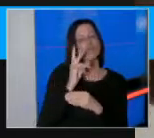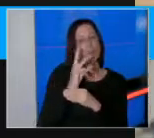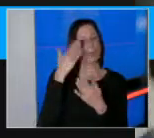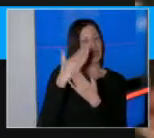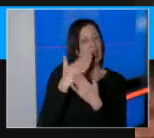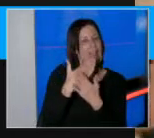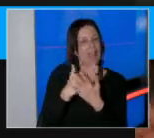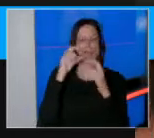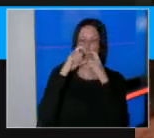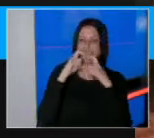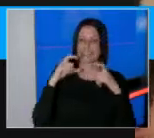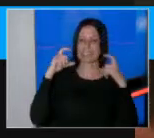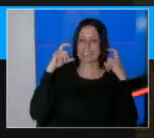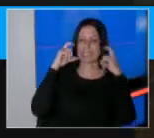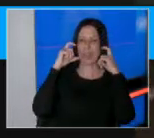מסכות.